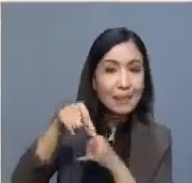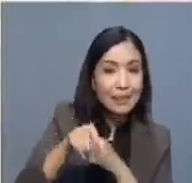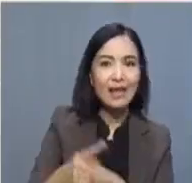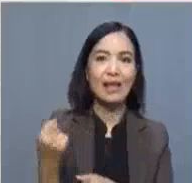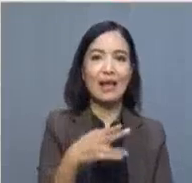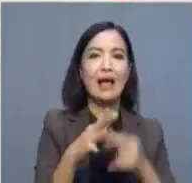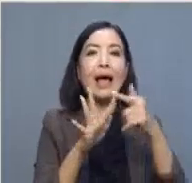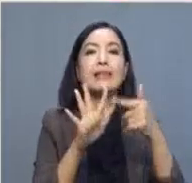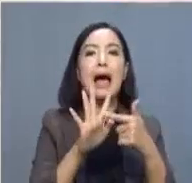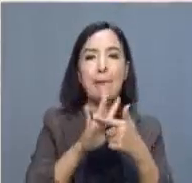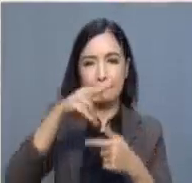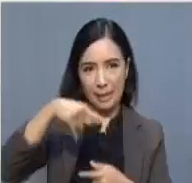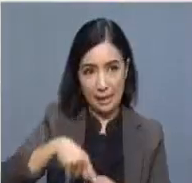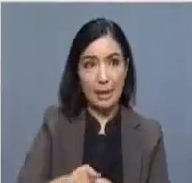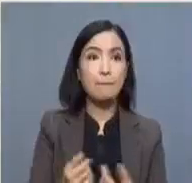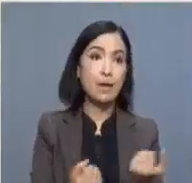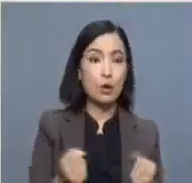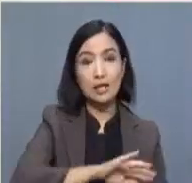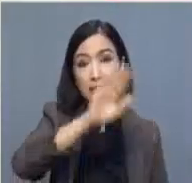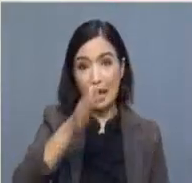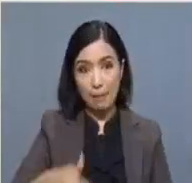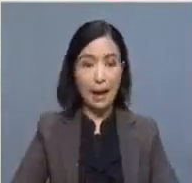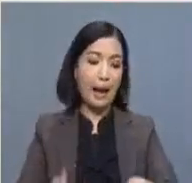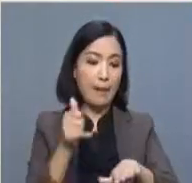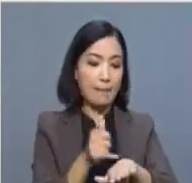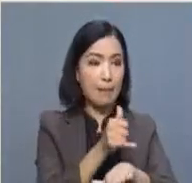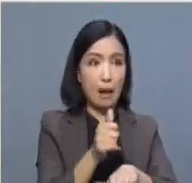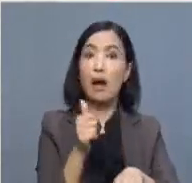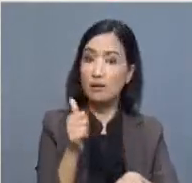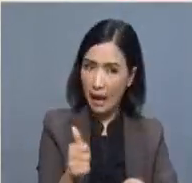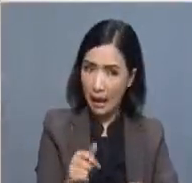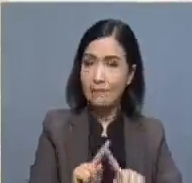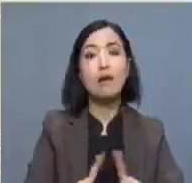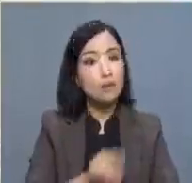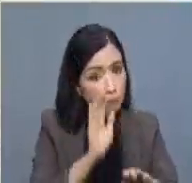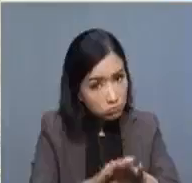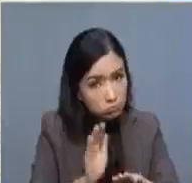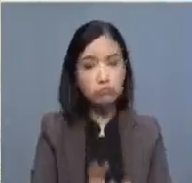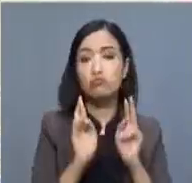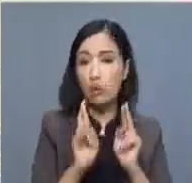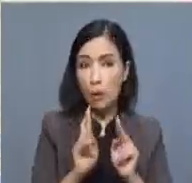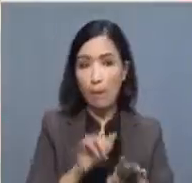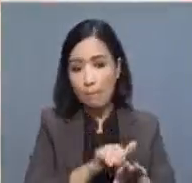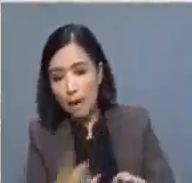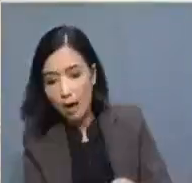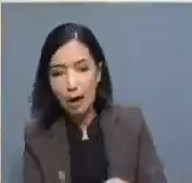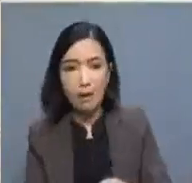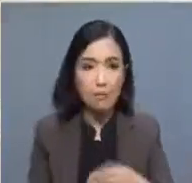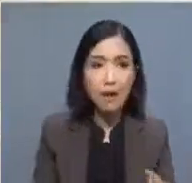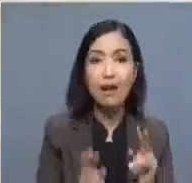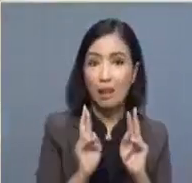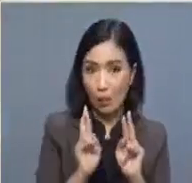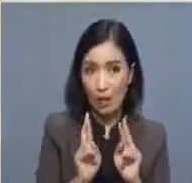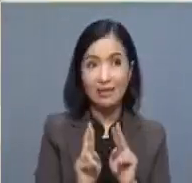ระบะตระเวนเล่นน้ำซึ่งปีนี้ตำรวจก็อนุโลมให้นั่งท้ายกระบะได้แต่ก็เตือนให้ระมัดระวังอุบัติเหตุนะคะสีสันการ